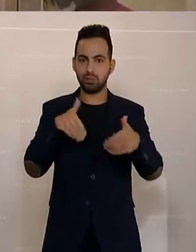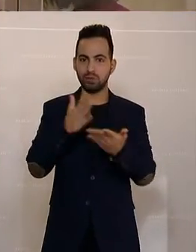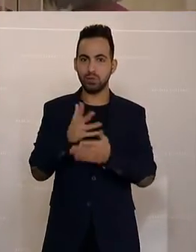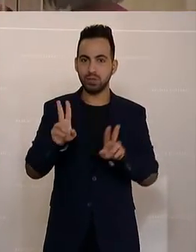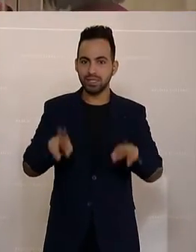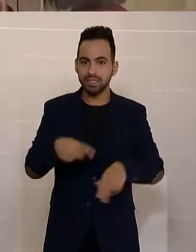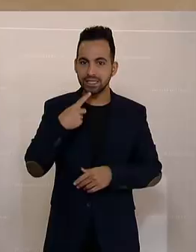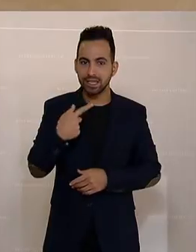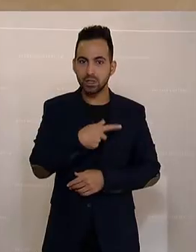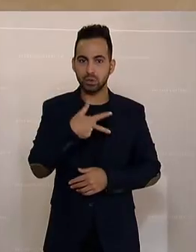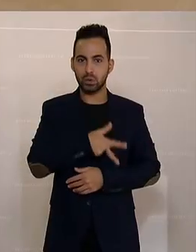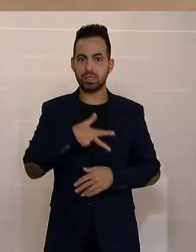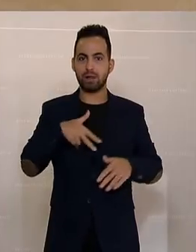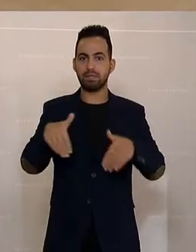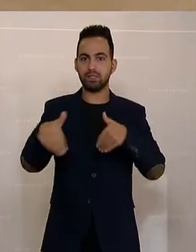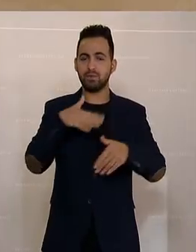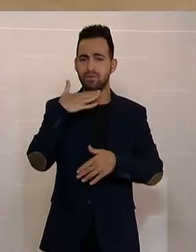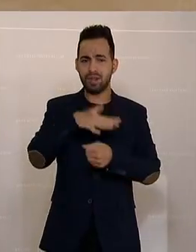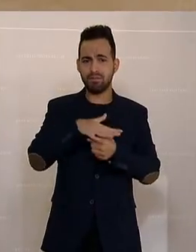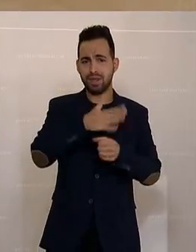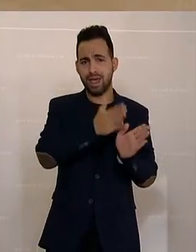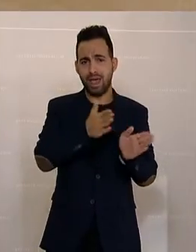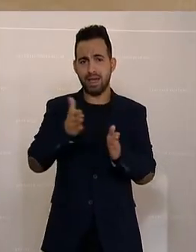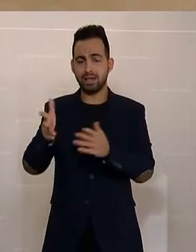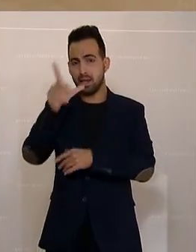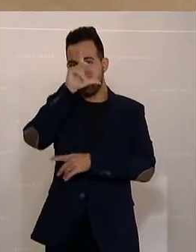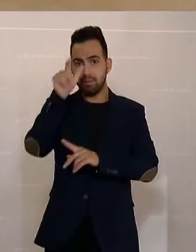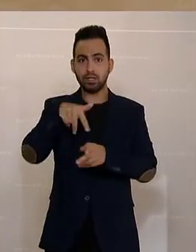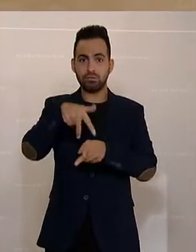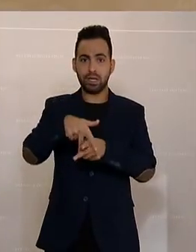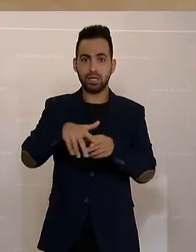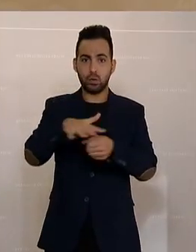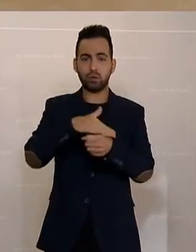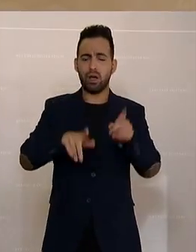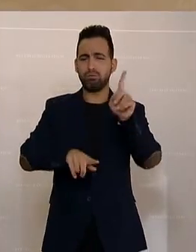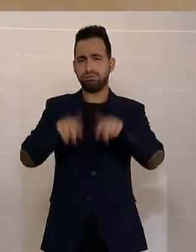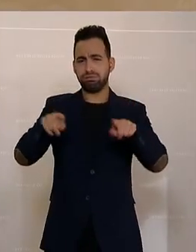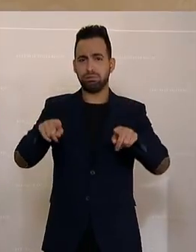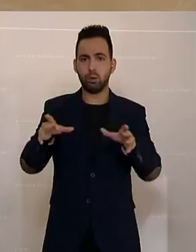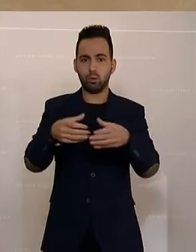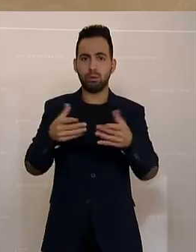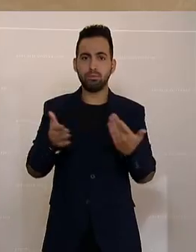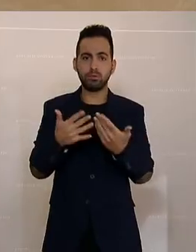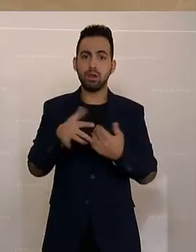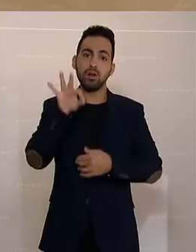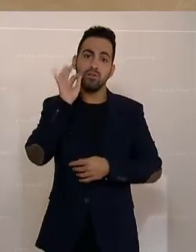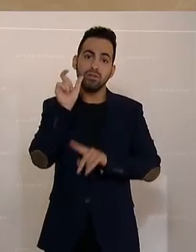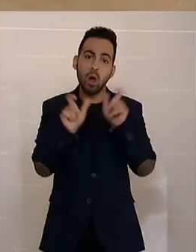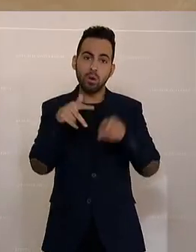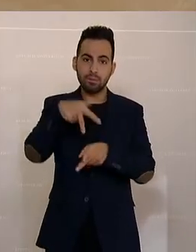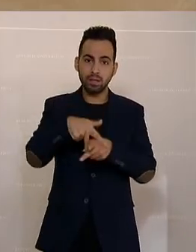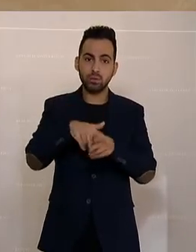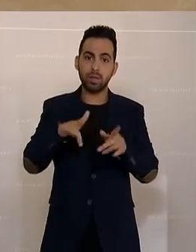haben, hat extrem viele Bereiche. Menschen mit Behinderungen ist eine riesige heterogene Gruppe. Dort sind zum Beispiel auch Frauen mit Behinderungen bei